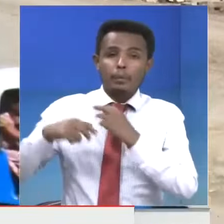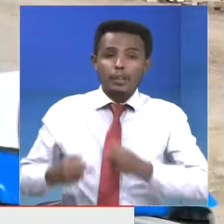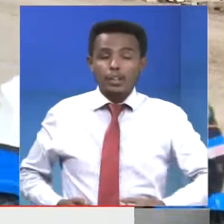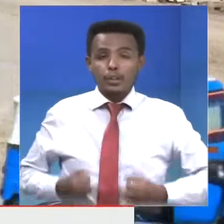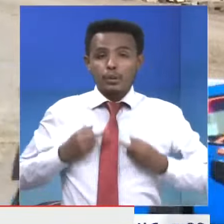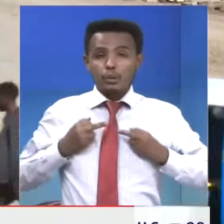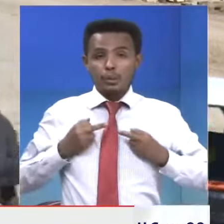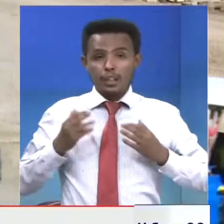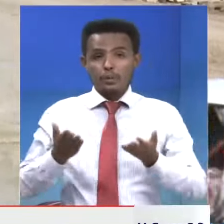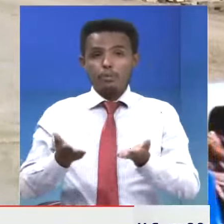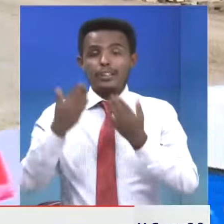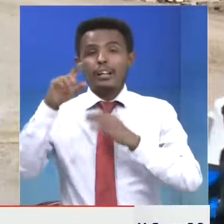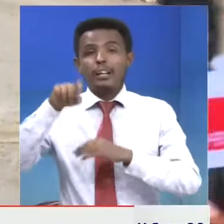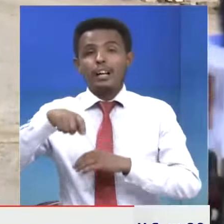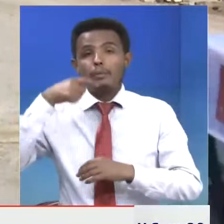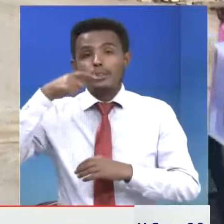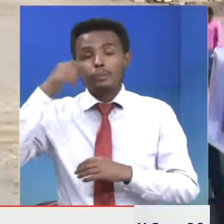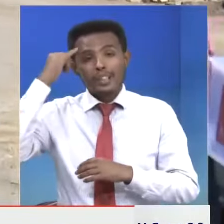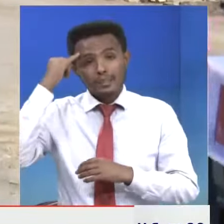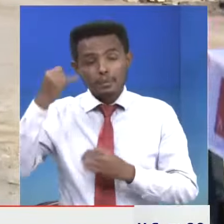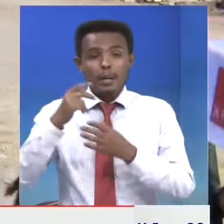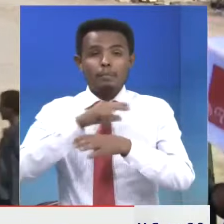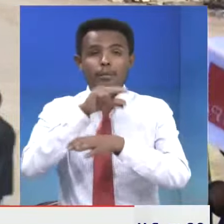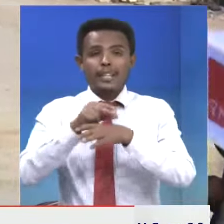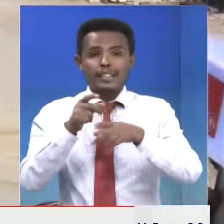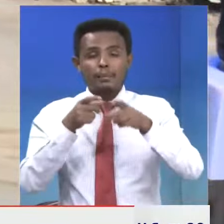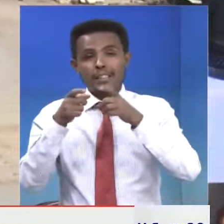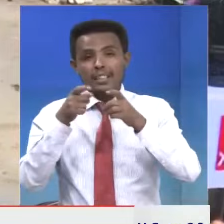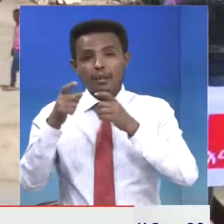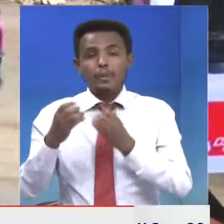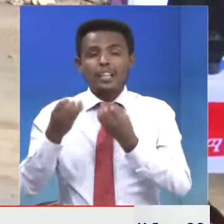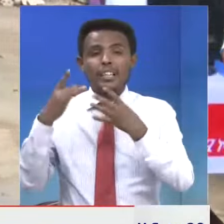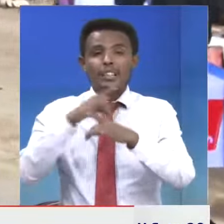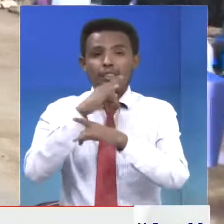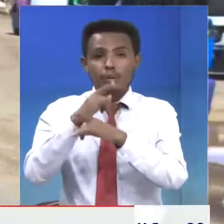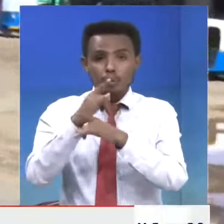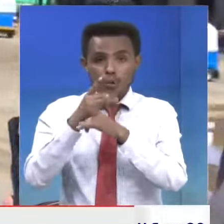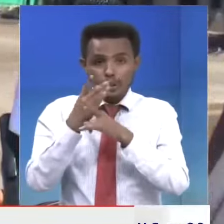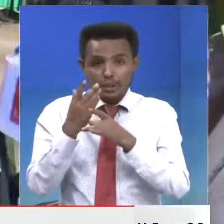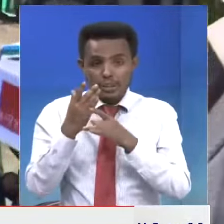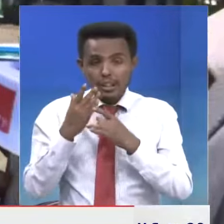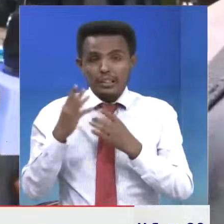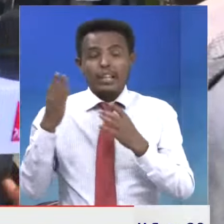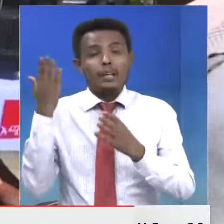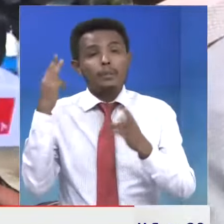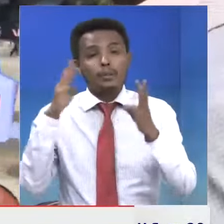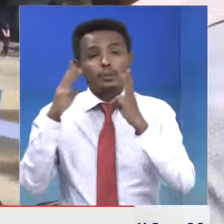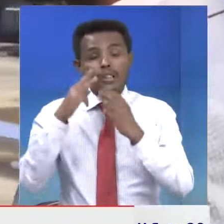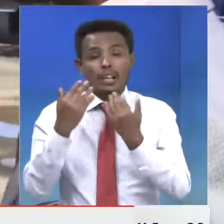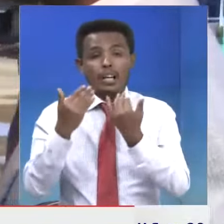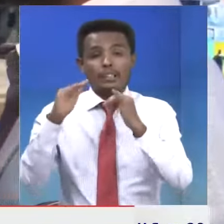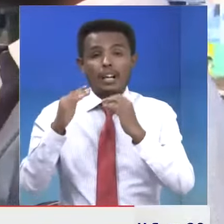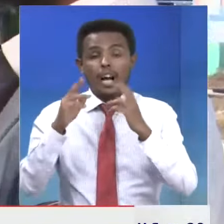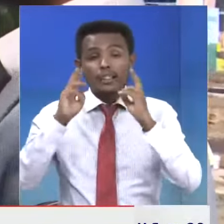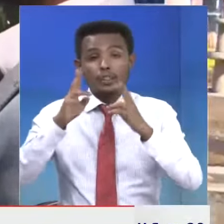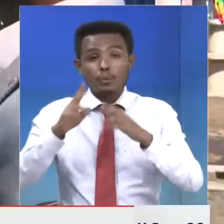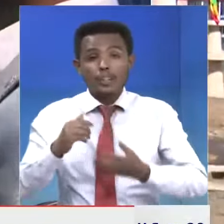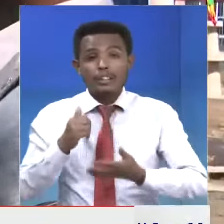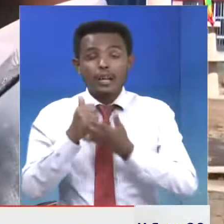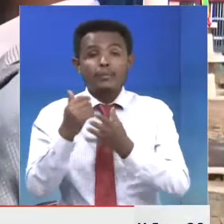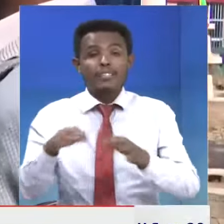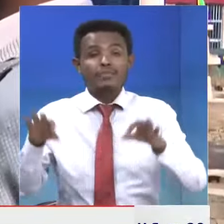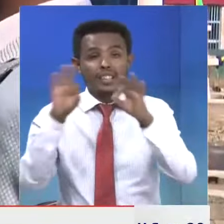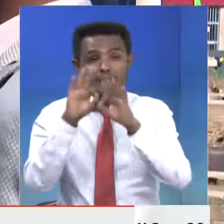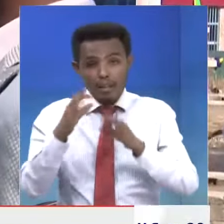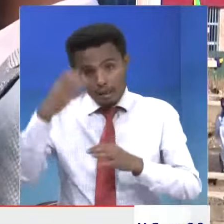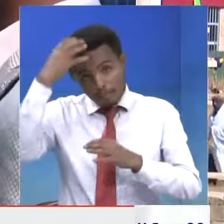መቻል አለባቸው ብዬ አስባለሁ። አሁንም ቢሆን በብሔረሰብ አስተዳደሩ በርካታ ዜጎች ከነበረው ችግር አንጻር አስቸኳይ የሆነ ድጋፍ ይፈልጋሉና